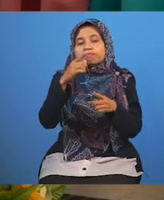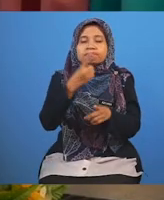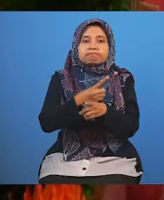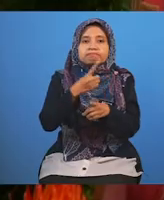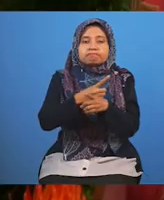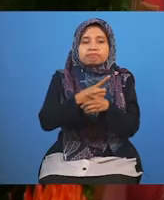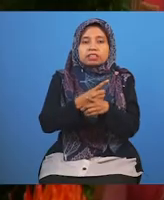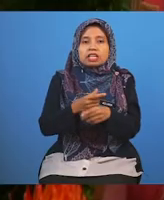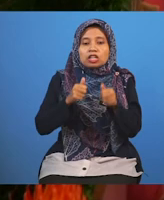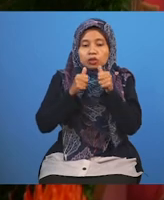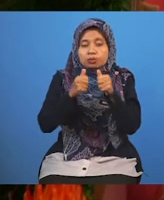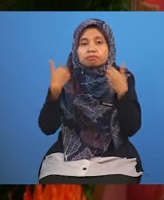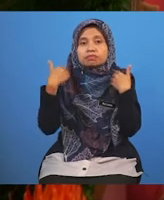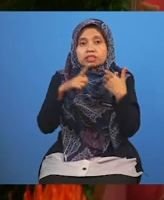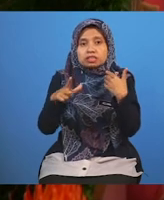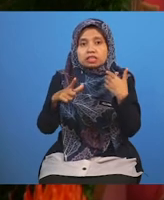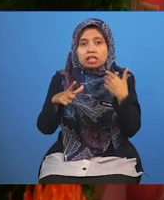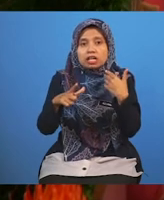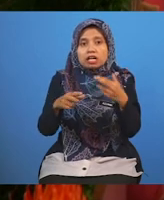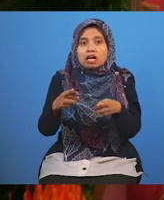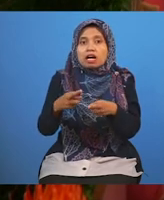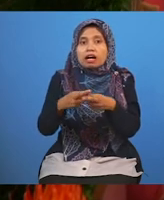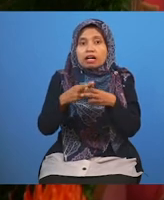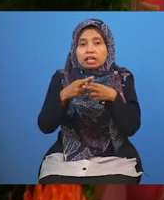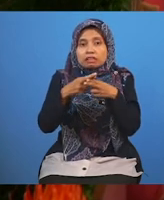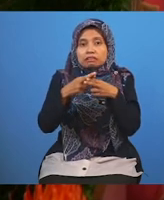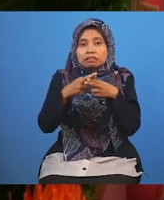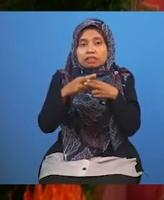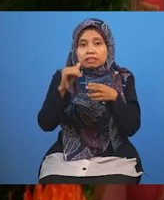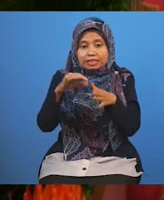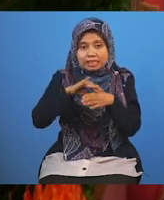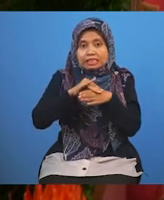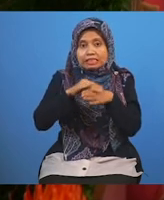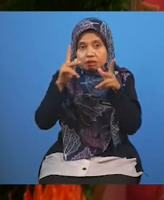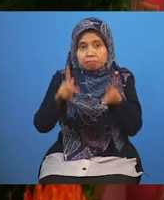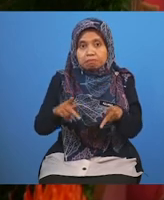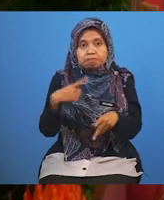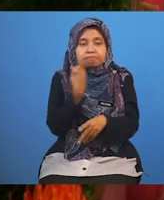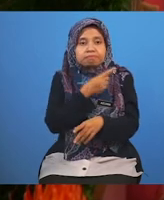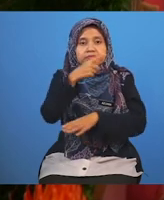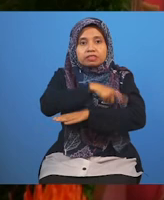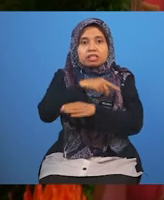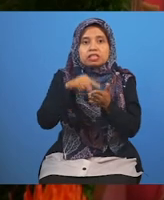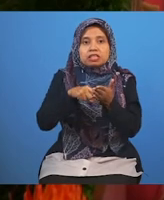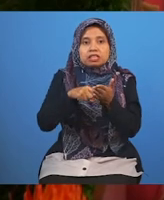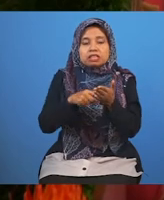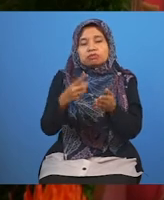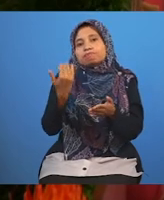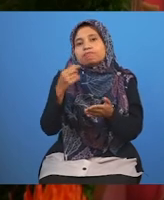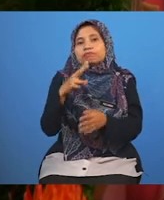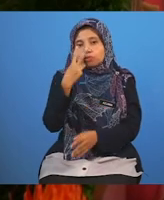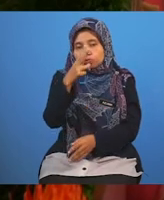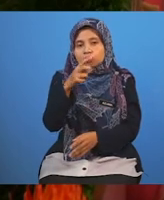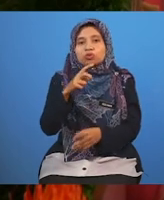betul. Berikut adalah ringkasan daripada isi pelajaran kita hari ini. Mari kita tonton video